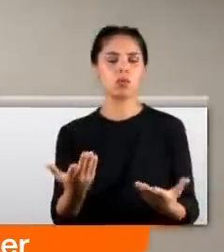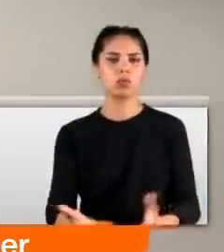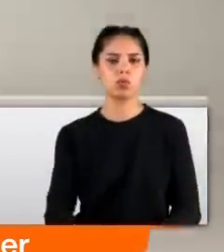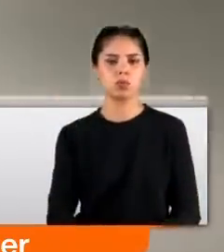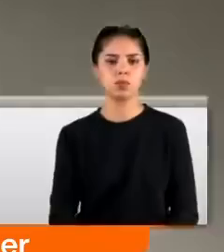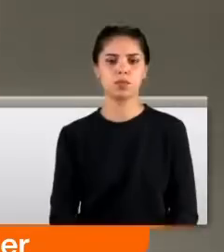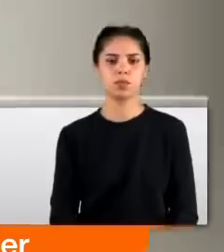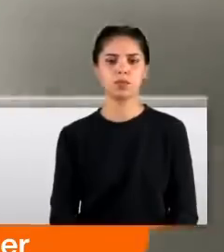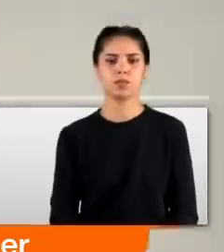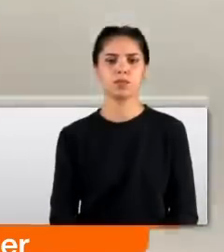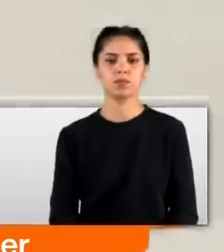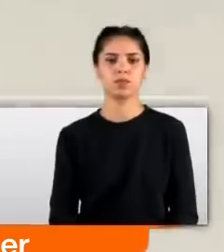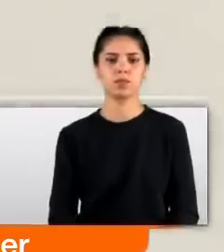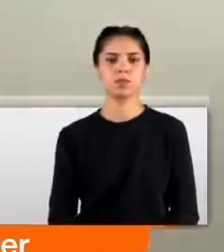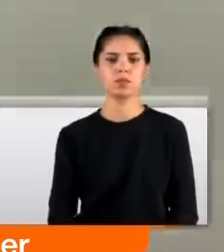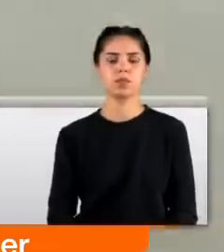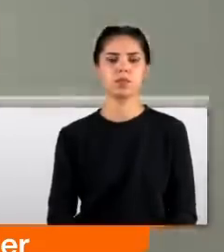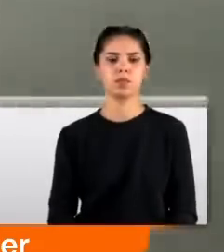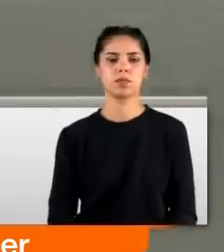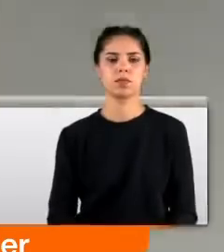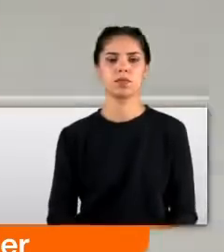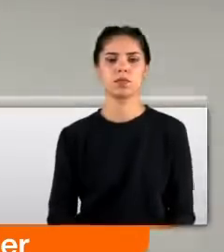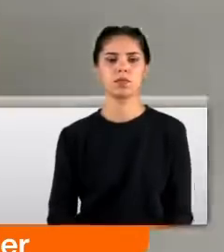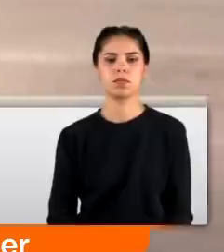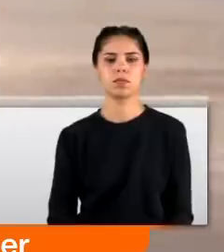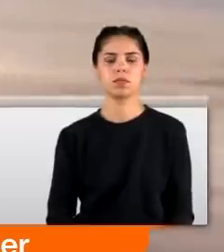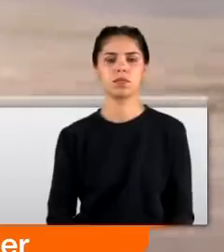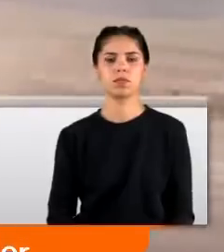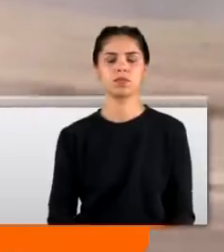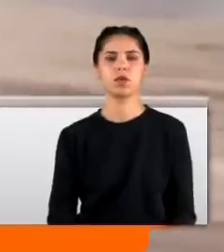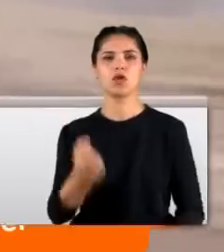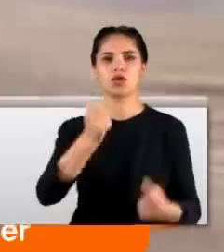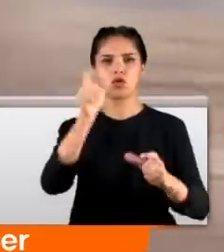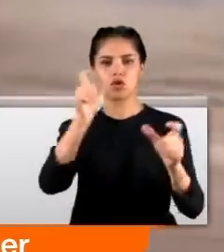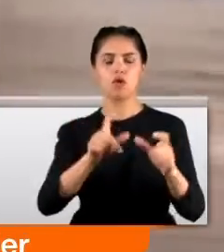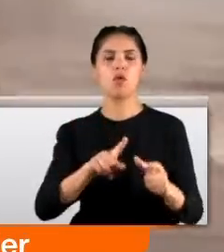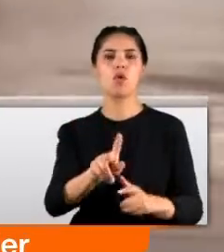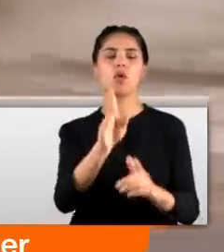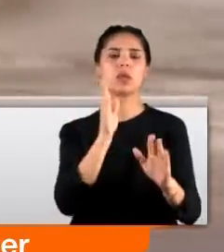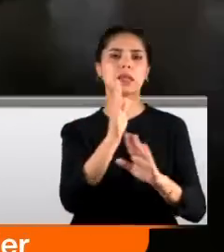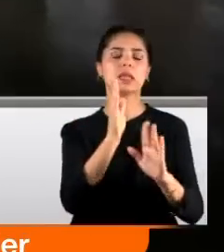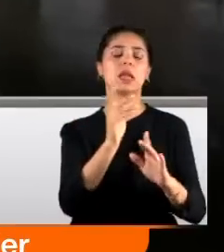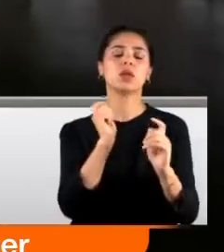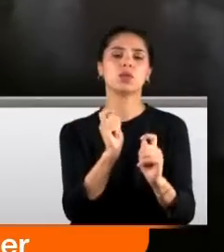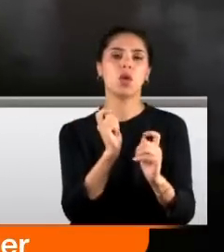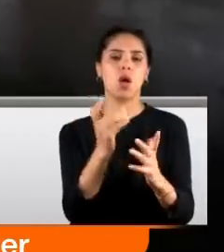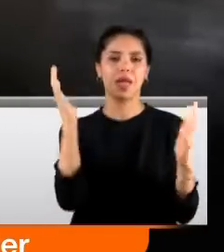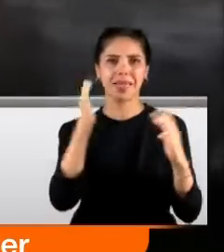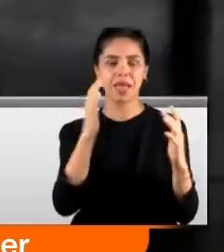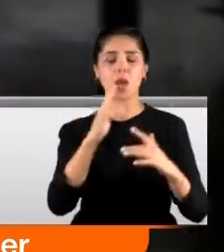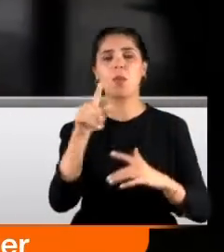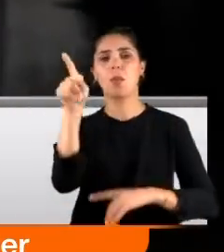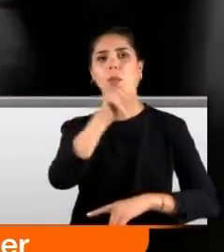ağzına şu anda ekipler geldi. Müdahale ediyorlar. Sürücüler yolda güçlükle ilerleyebildi. Yağmura